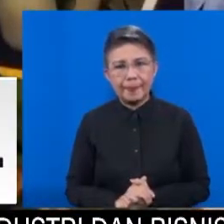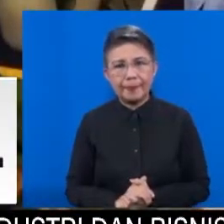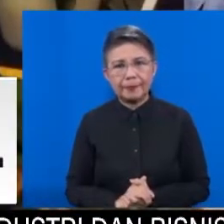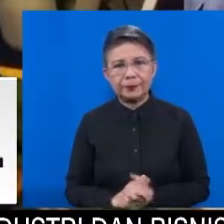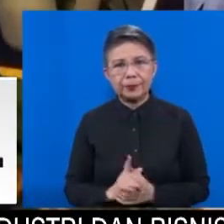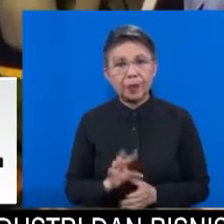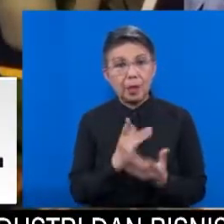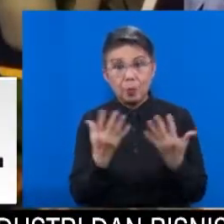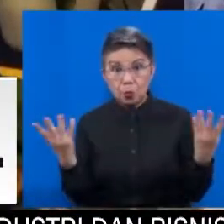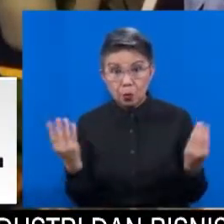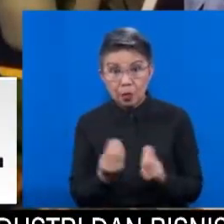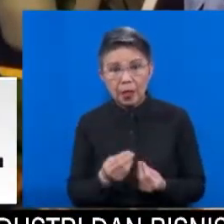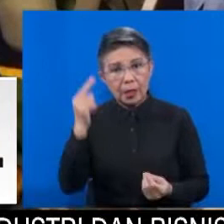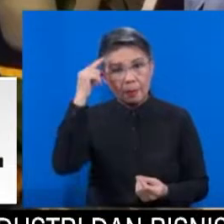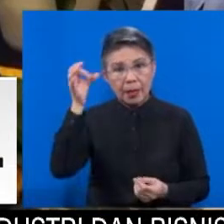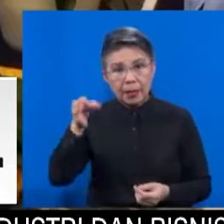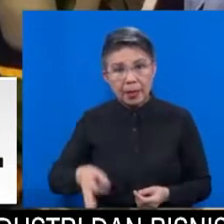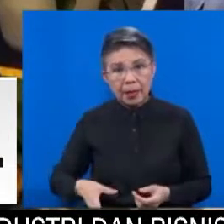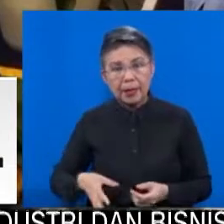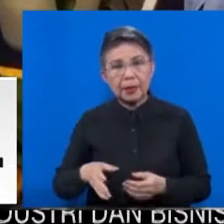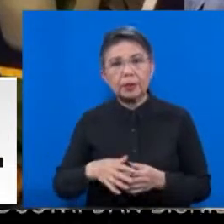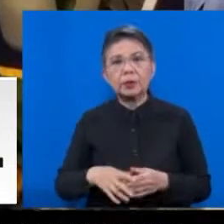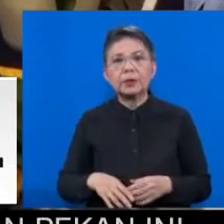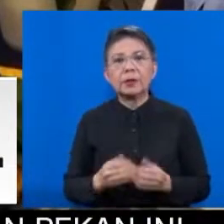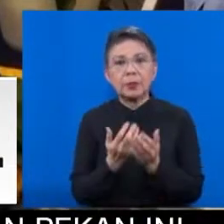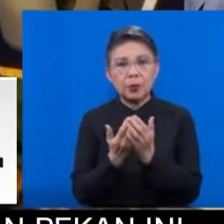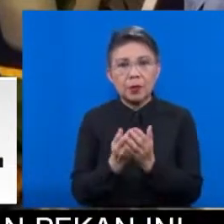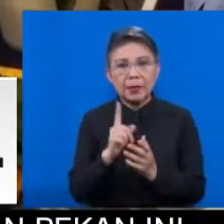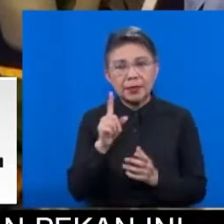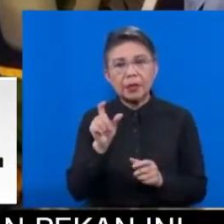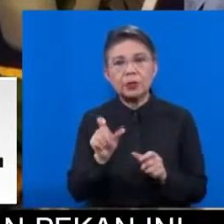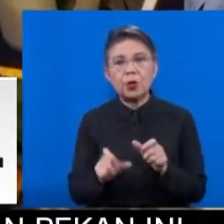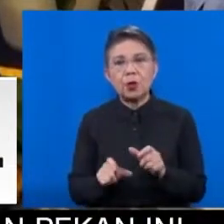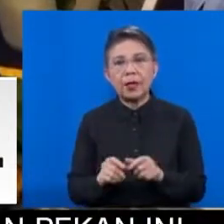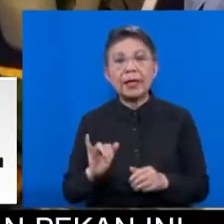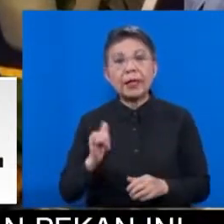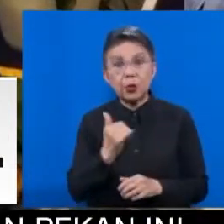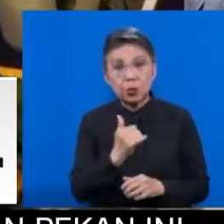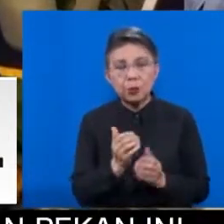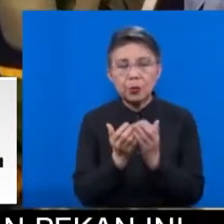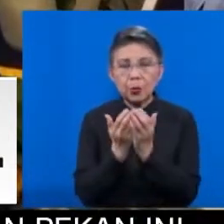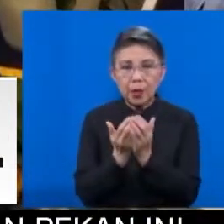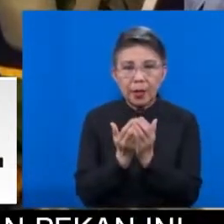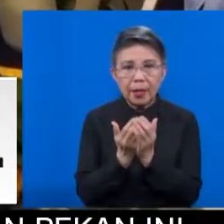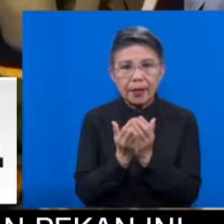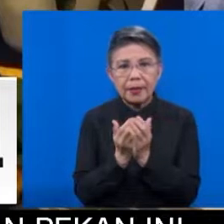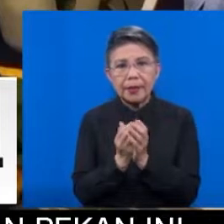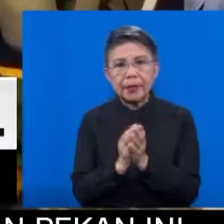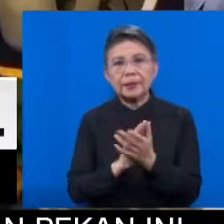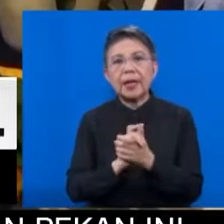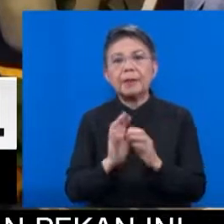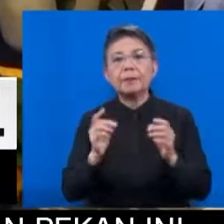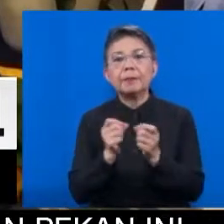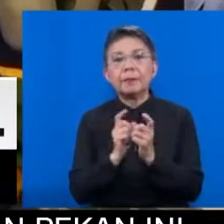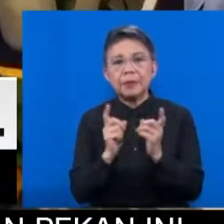Dari banyaknya warga dan kepala daerah yang mendoakan almarhum Eril, ada sosok lain yang turut hadir mendoakan dan memberikan salam perpisahan